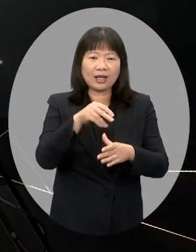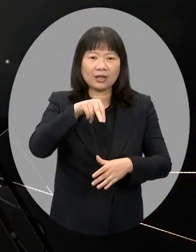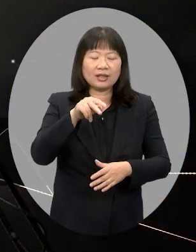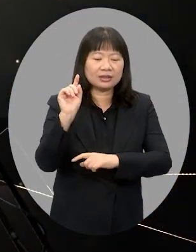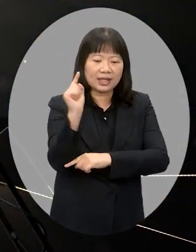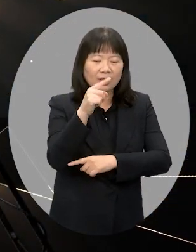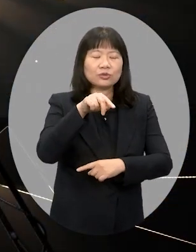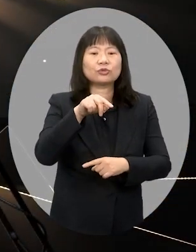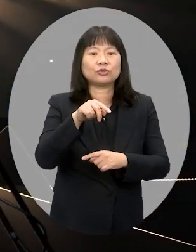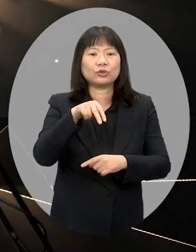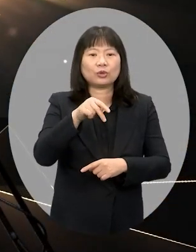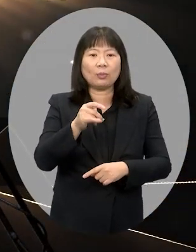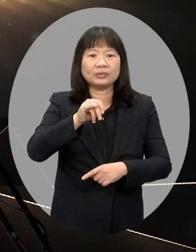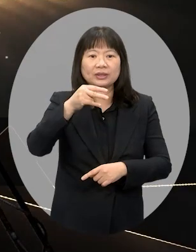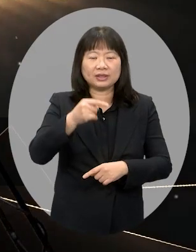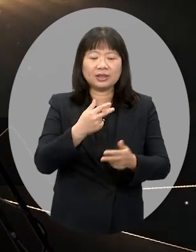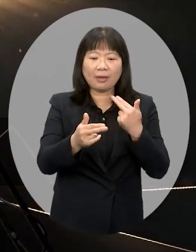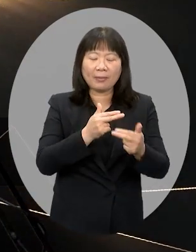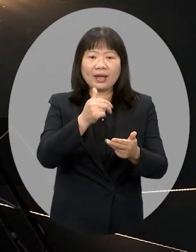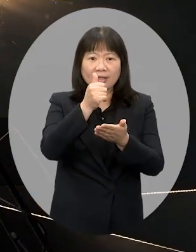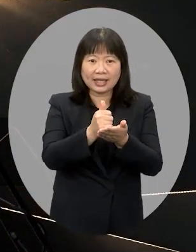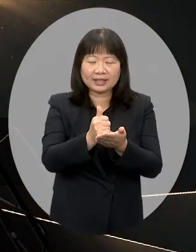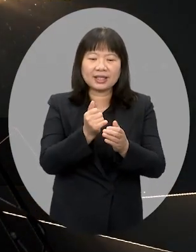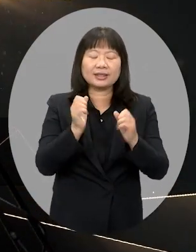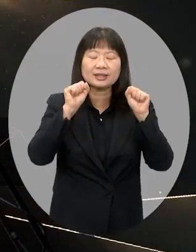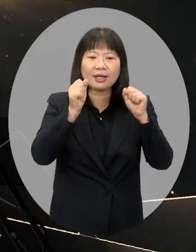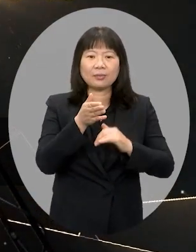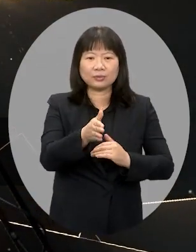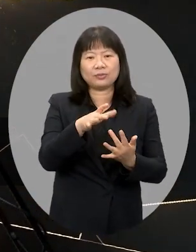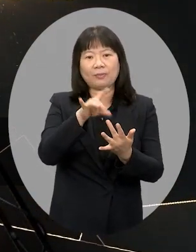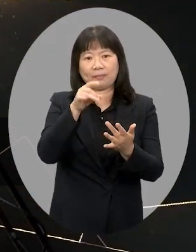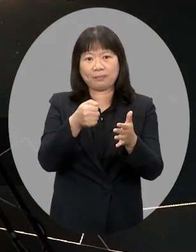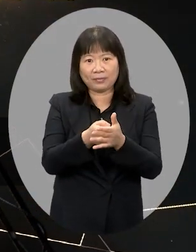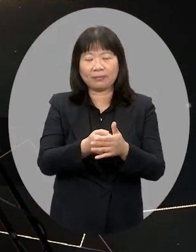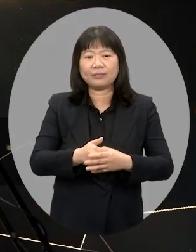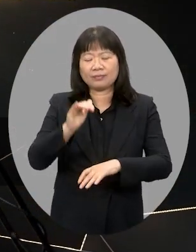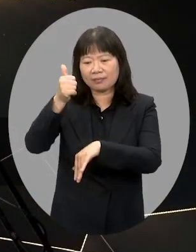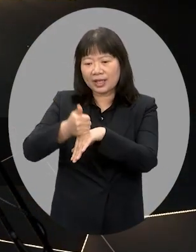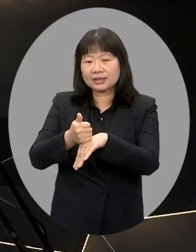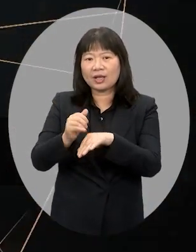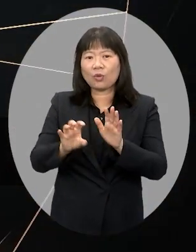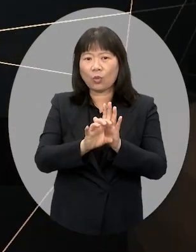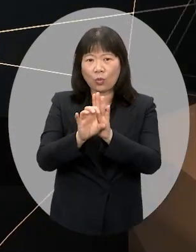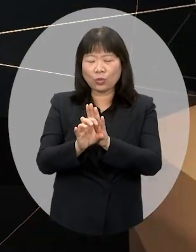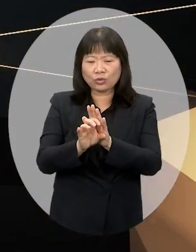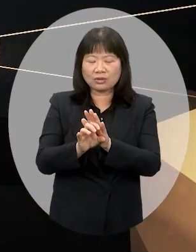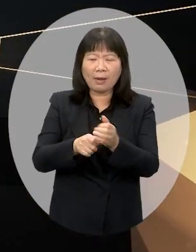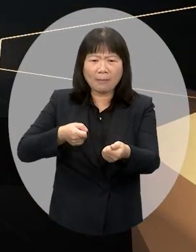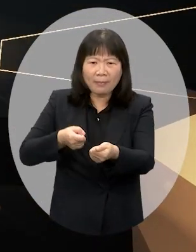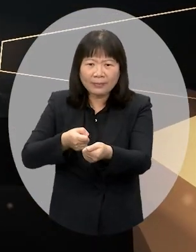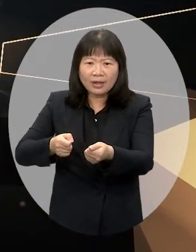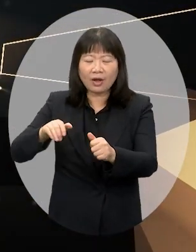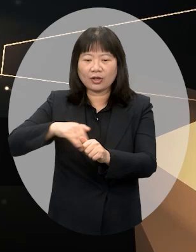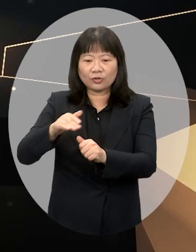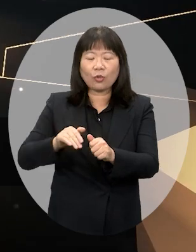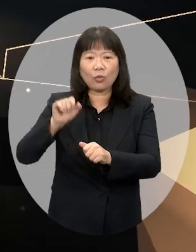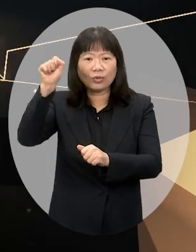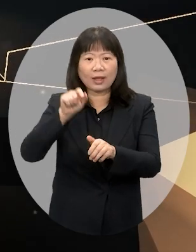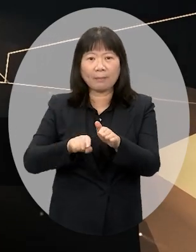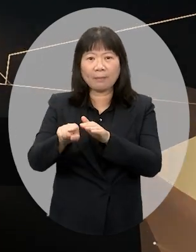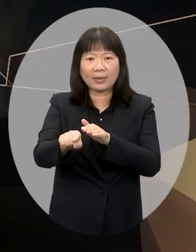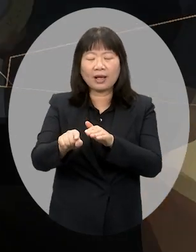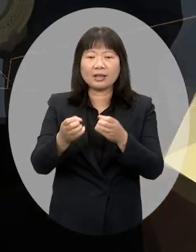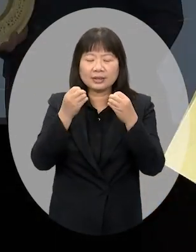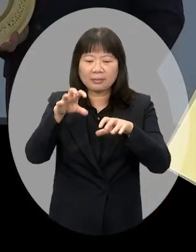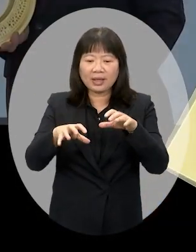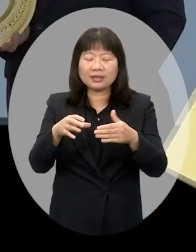주력한 안양시 야구소프트볼협회 박병선 회장이 체육부문 수상자로 선정됐습니다. 마지막으로 코로나19 방역과